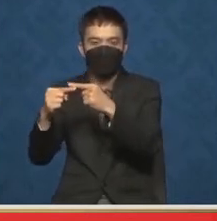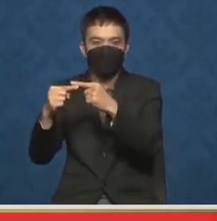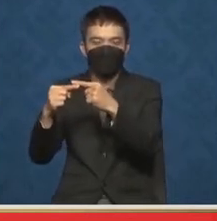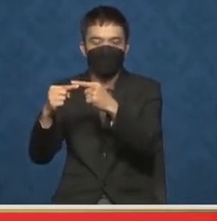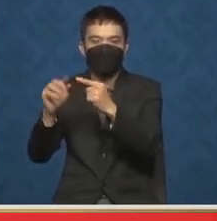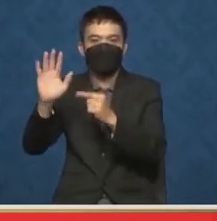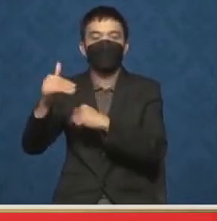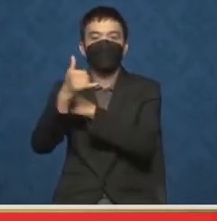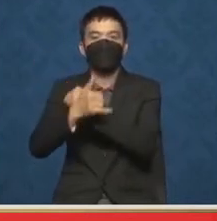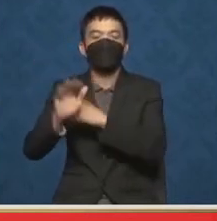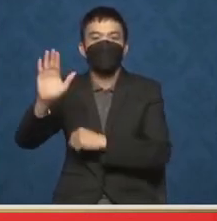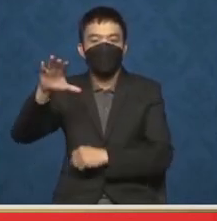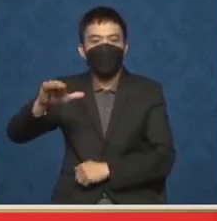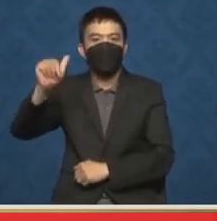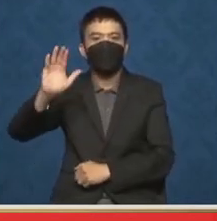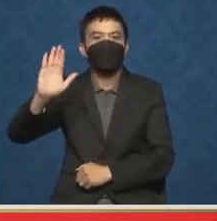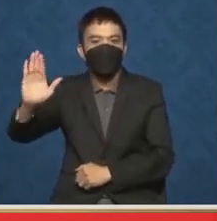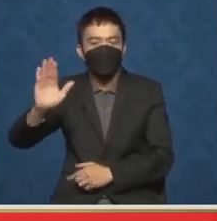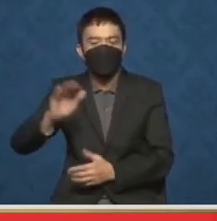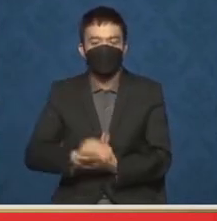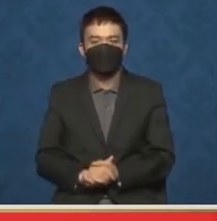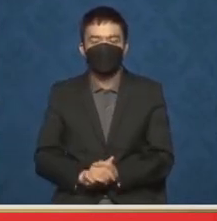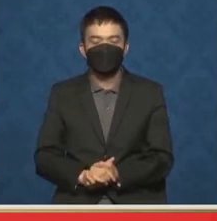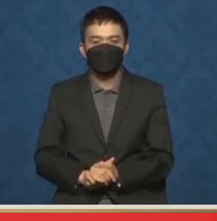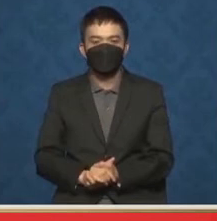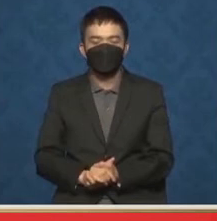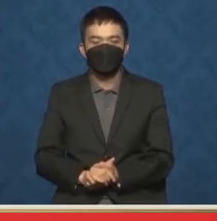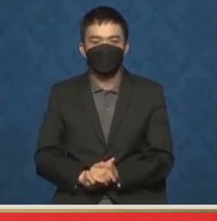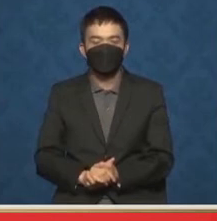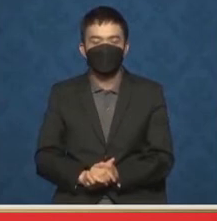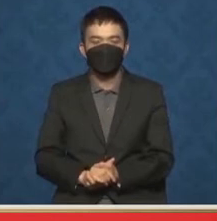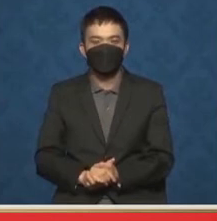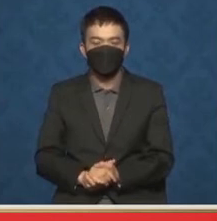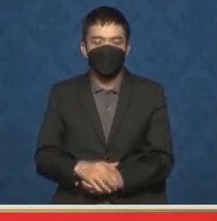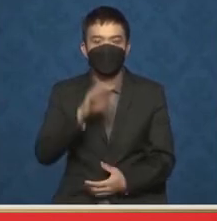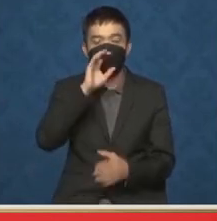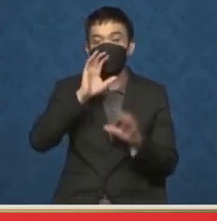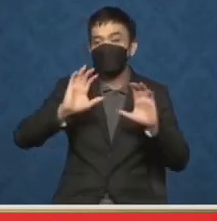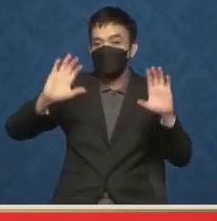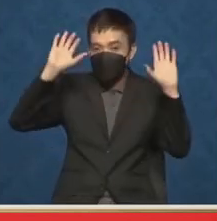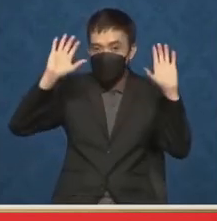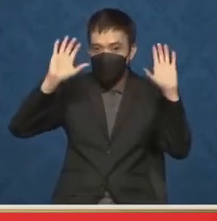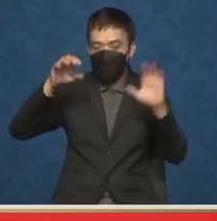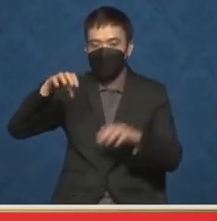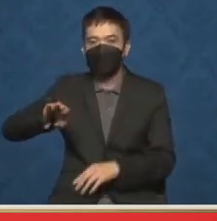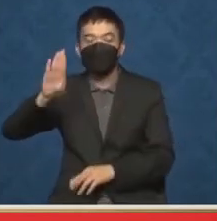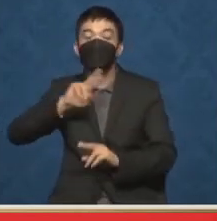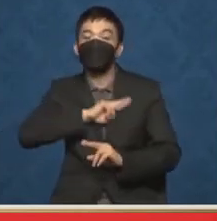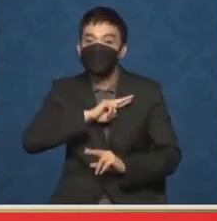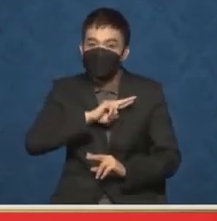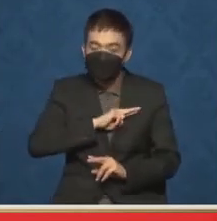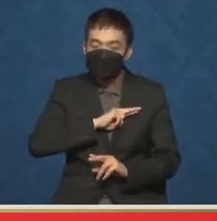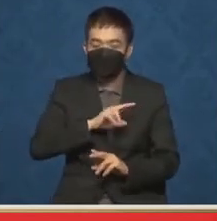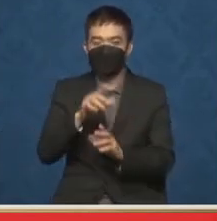ทั้งภาครัฐบาลและภาคองคกรที่รกวอนโก็มาขอร้องใหประเทศไทย